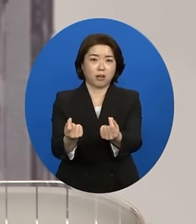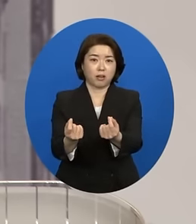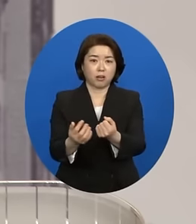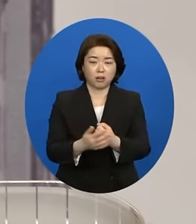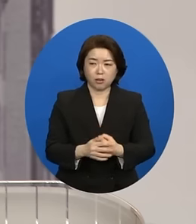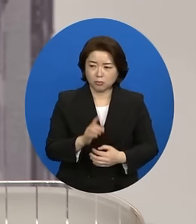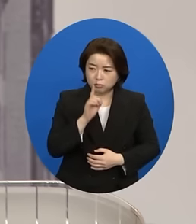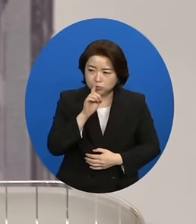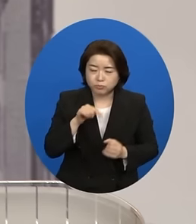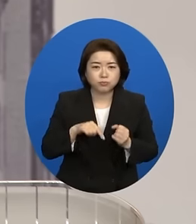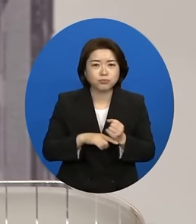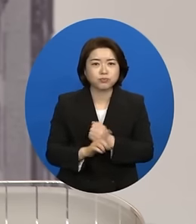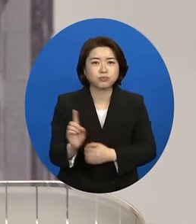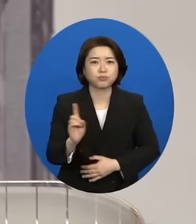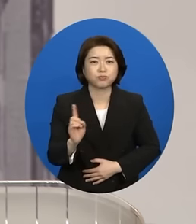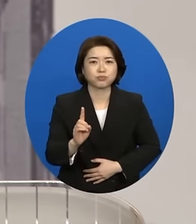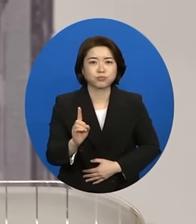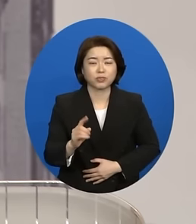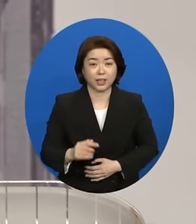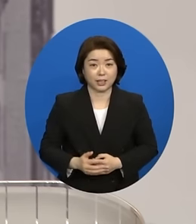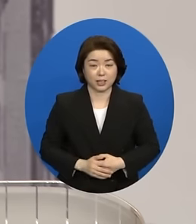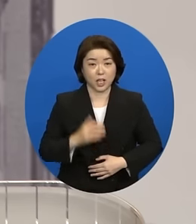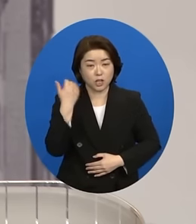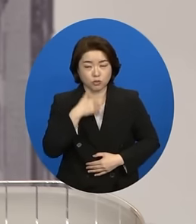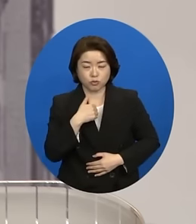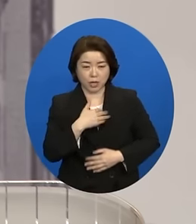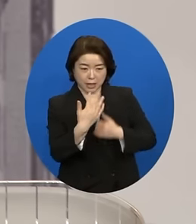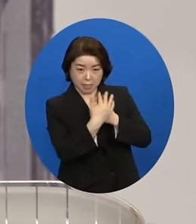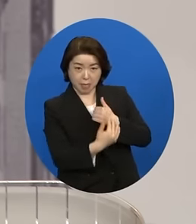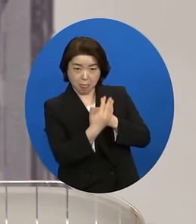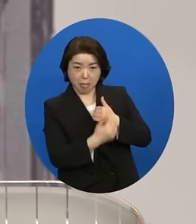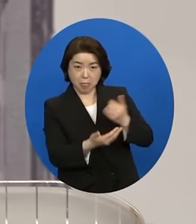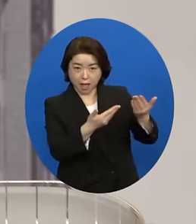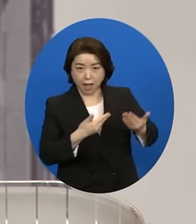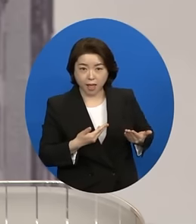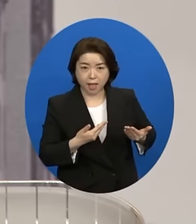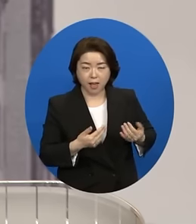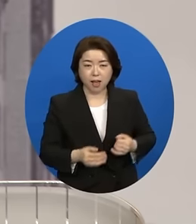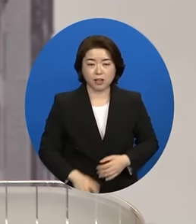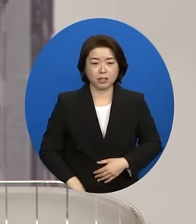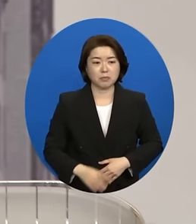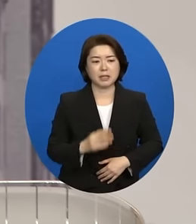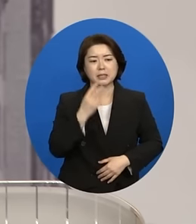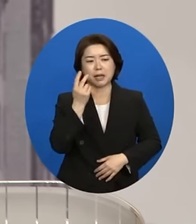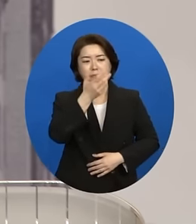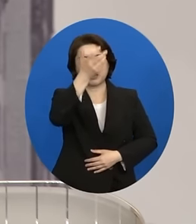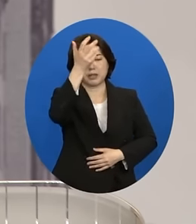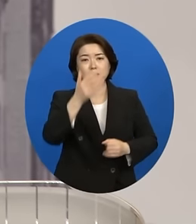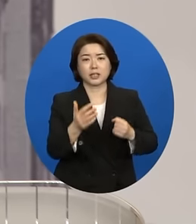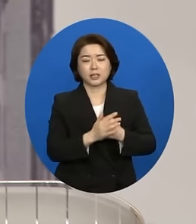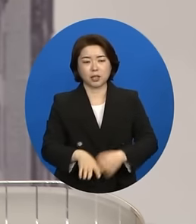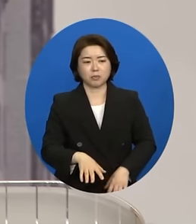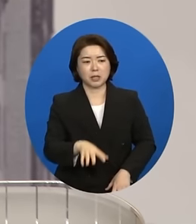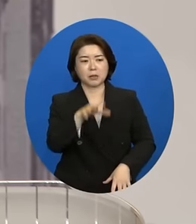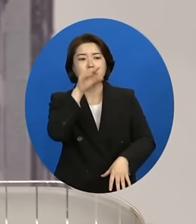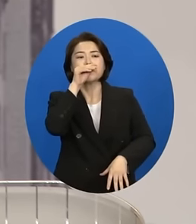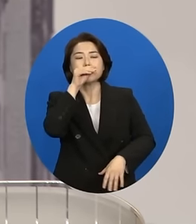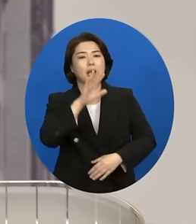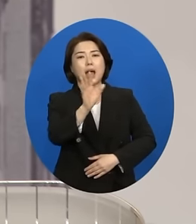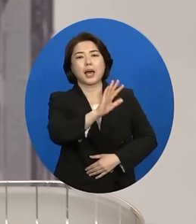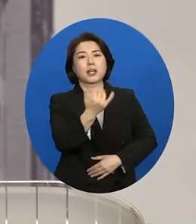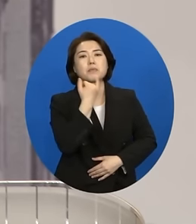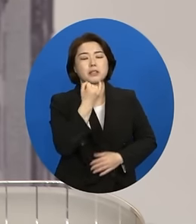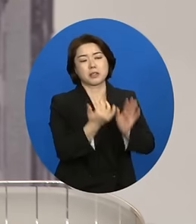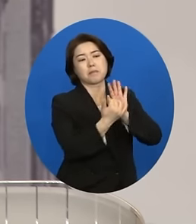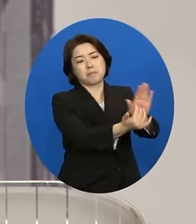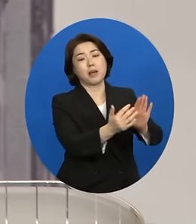무슨 말일까요? 누군가가 아첨을 하면 그 담배 연기기 때문에 그거를 안 마시면 그만이에요. 전혀 해가